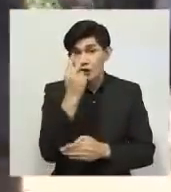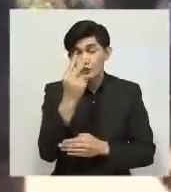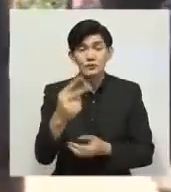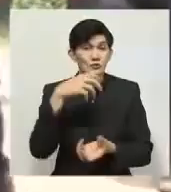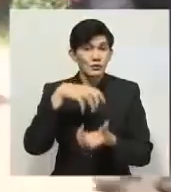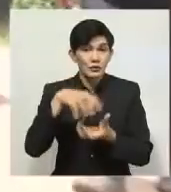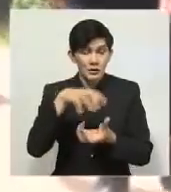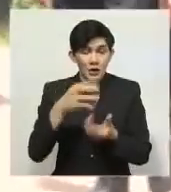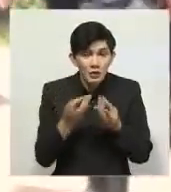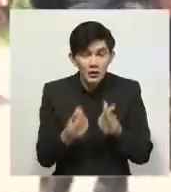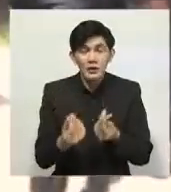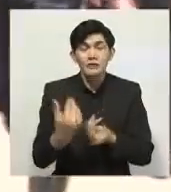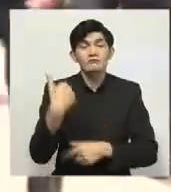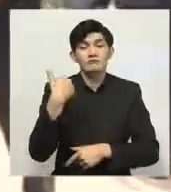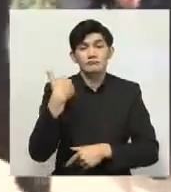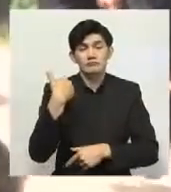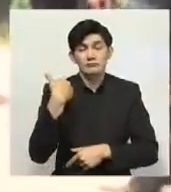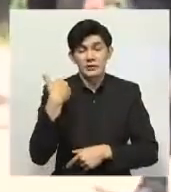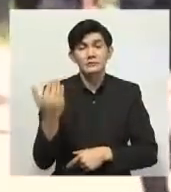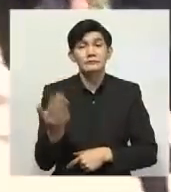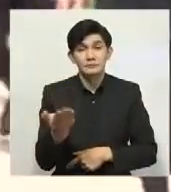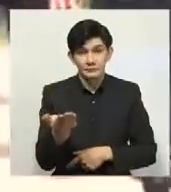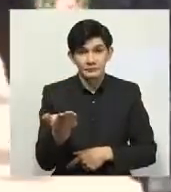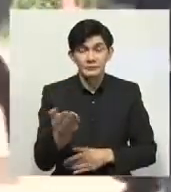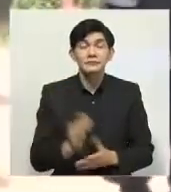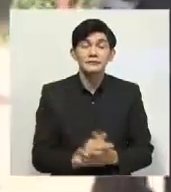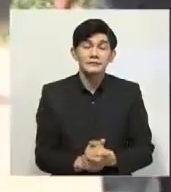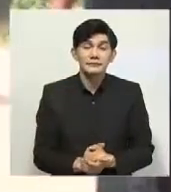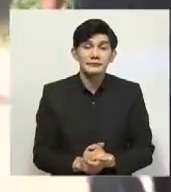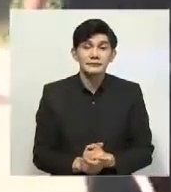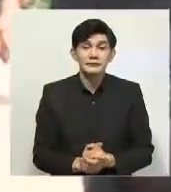บรรยากาศพร้อมรายละเอียดจากคุณสุรชัยเงินคำคงครับ